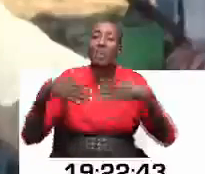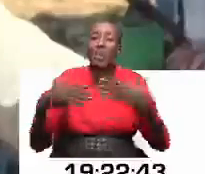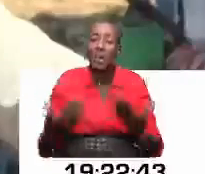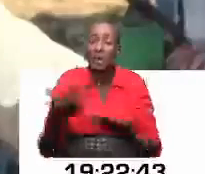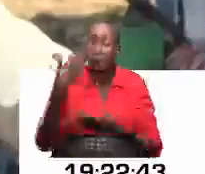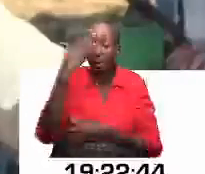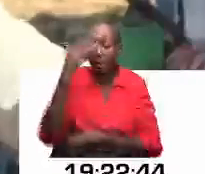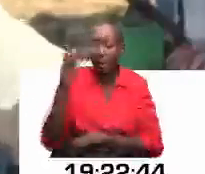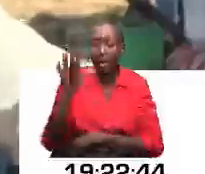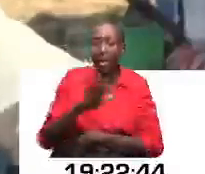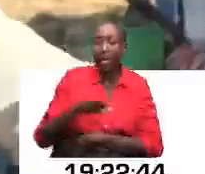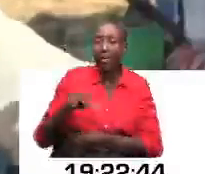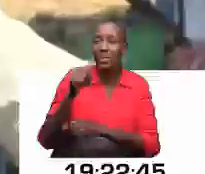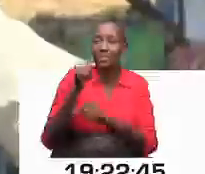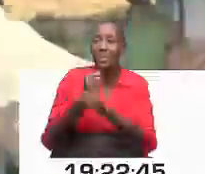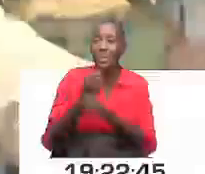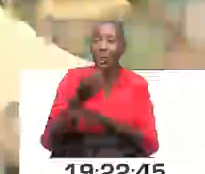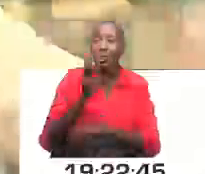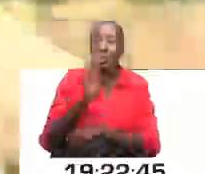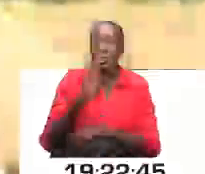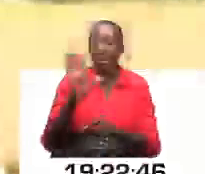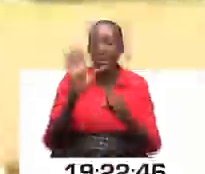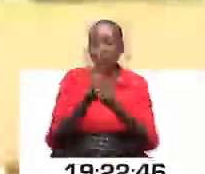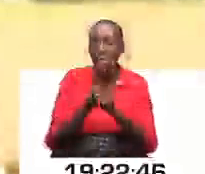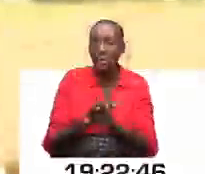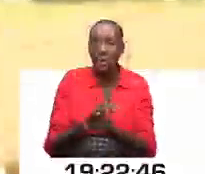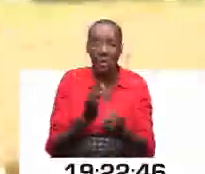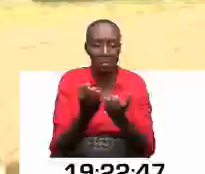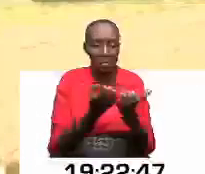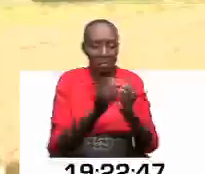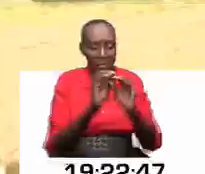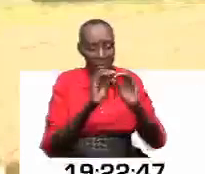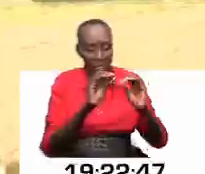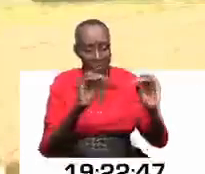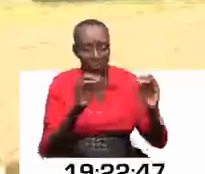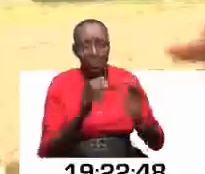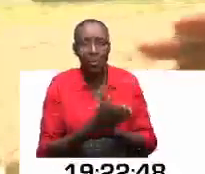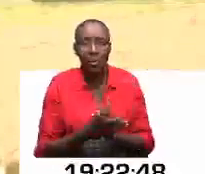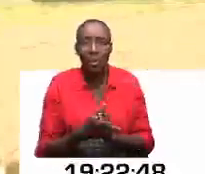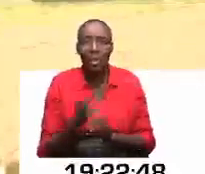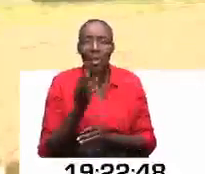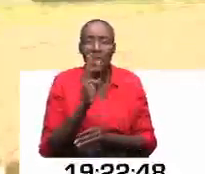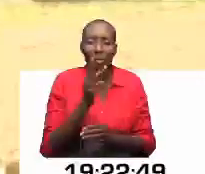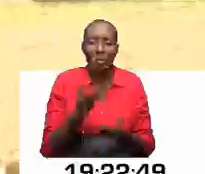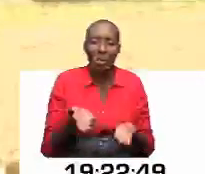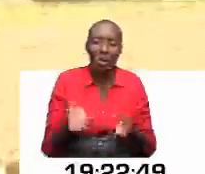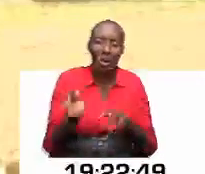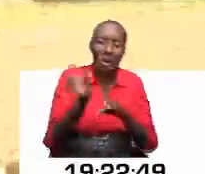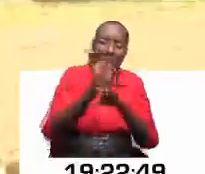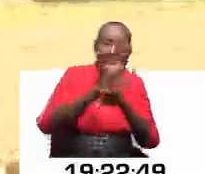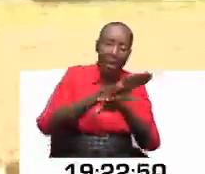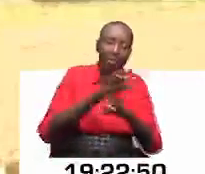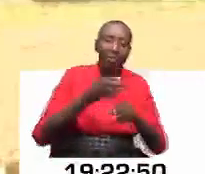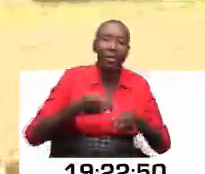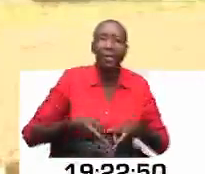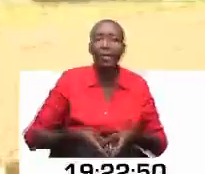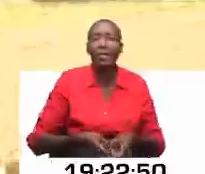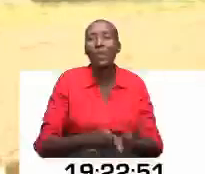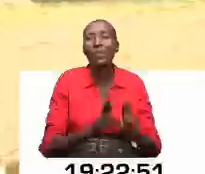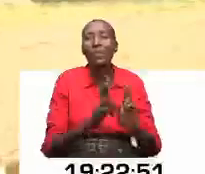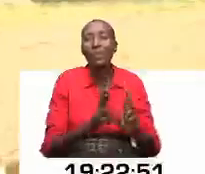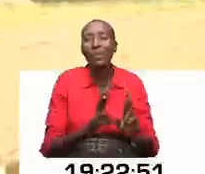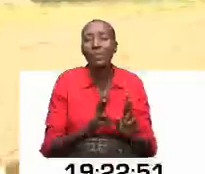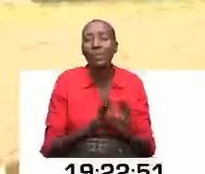mahali tunafanya imekuwa maji yote. Kuna biashara. Sasa inakuja paka inafunika hata hizi barabara vile watu wanaingia sasa hakuna. Sonana bado